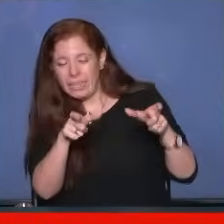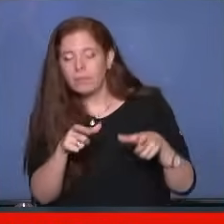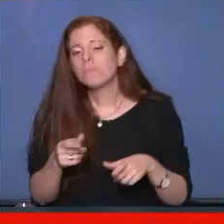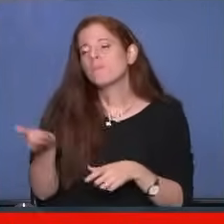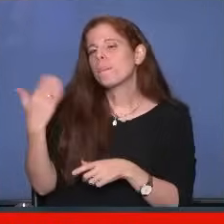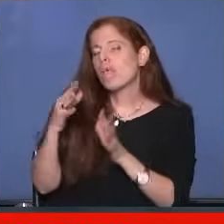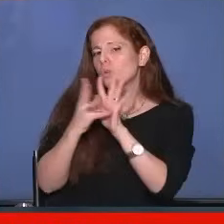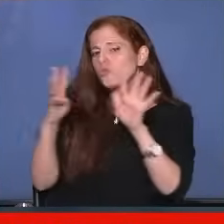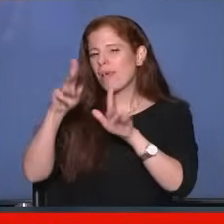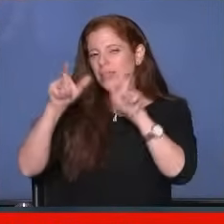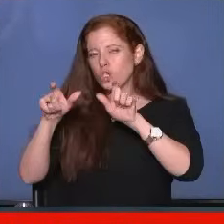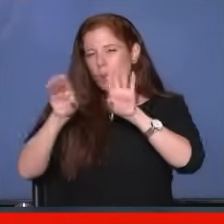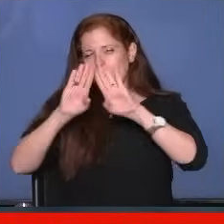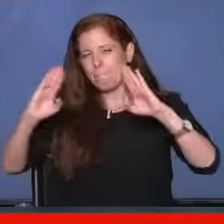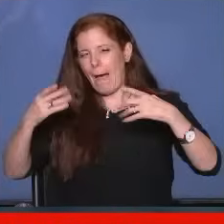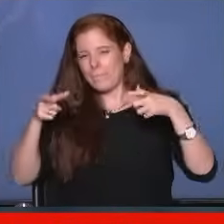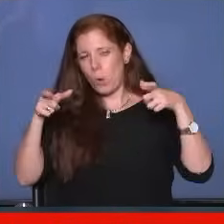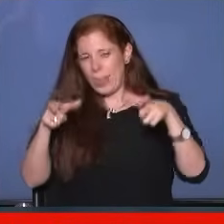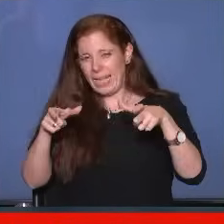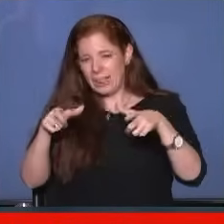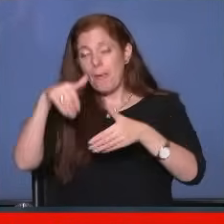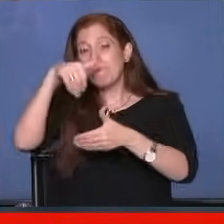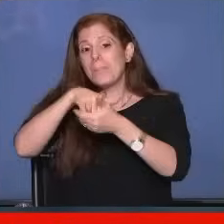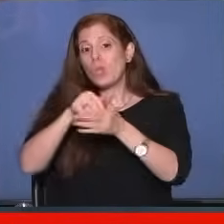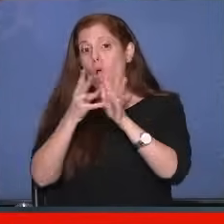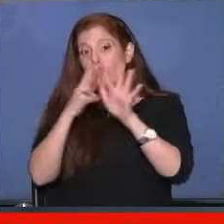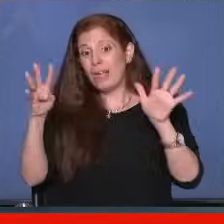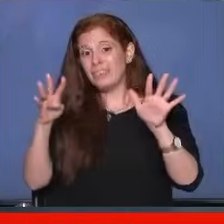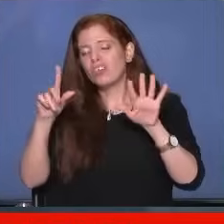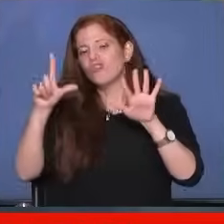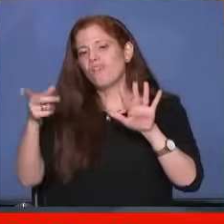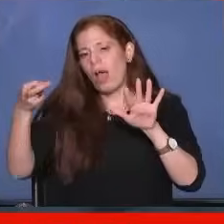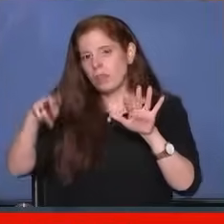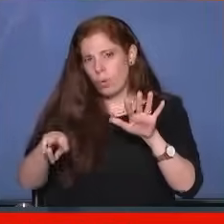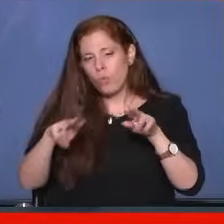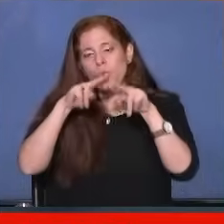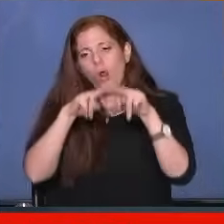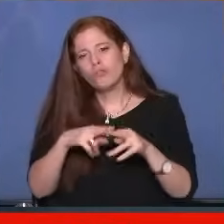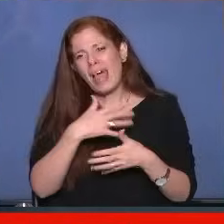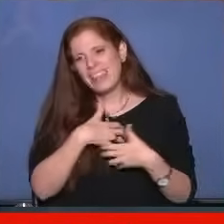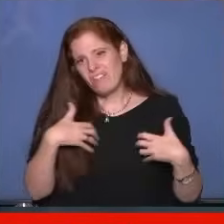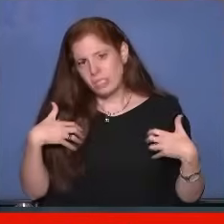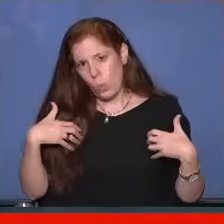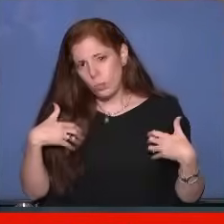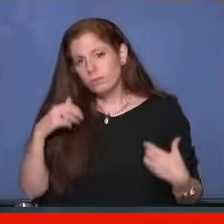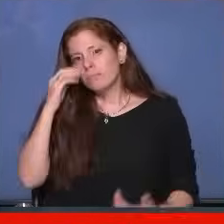אנשים, מתוך ה-19 שבעה נפלו, וכל השאר נפצעו.